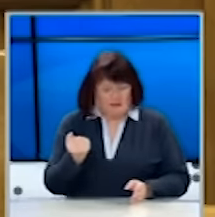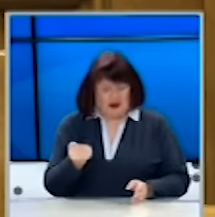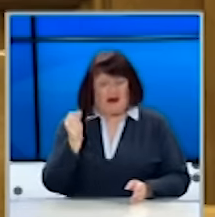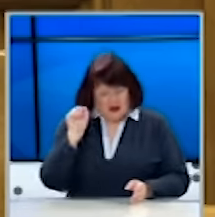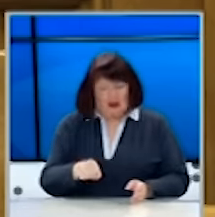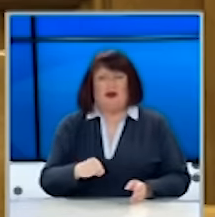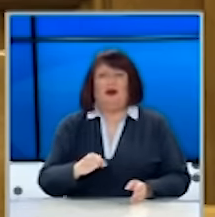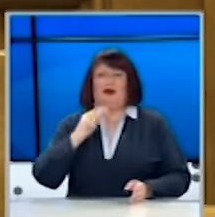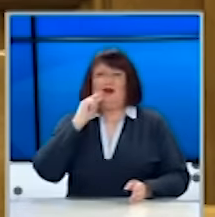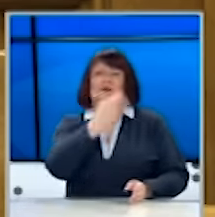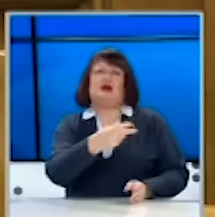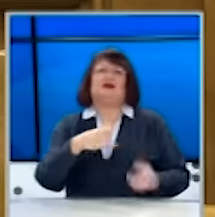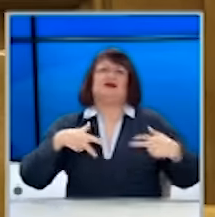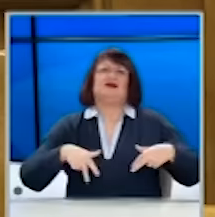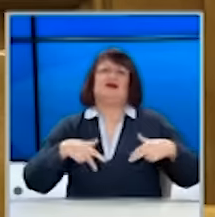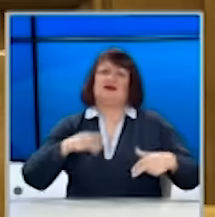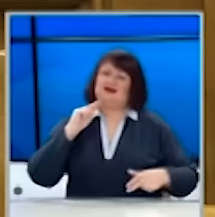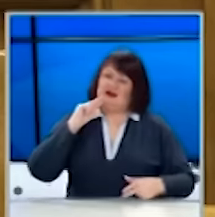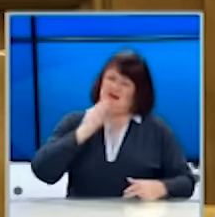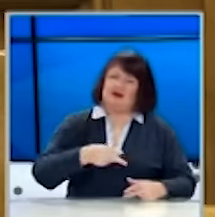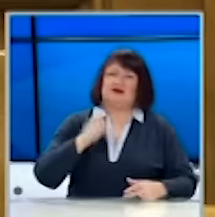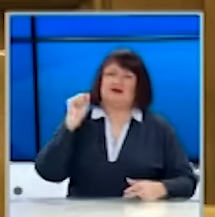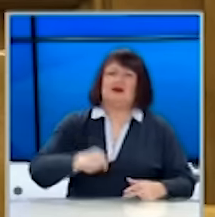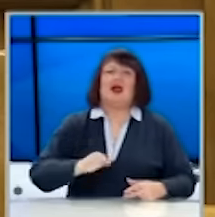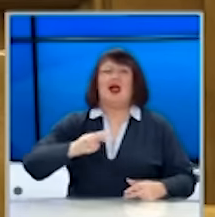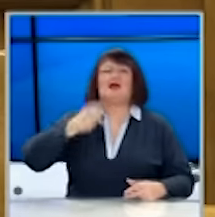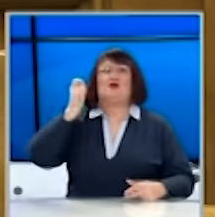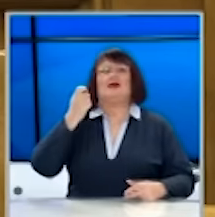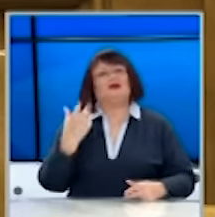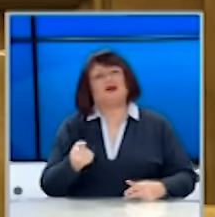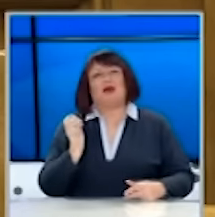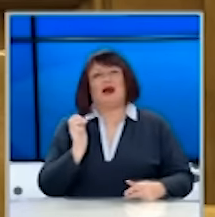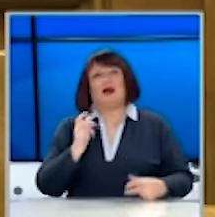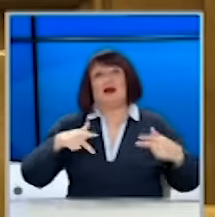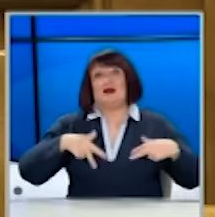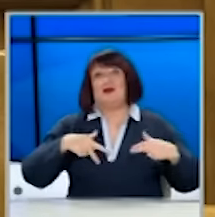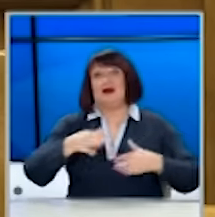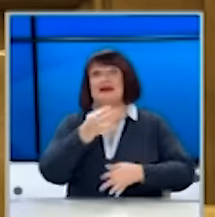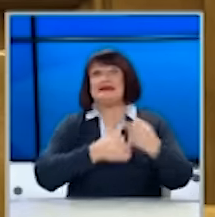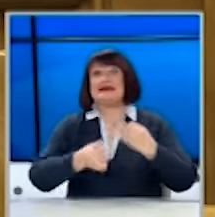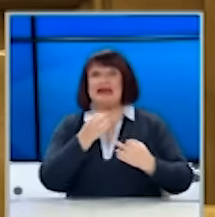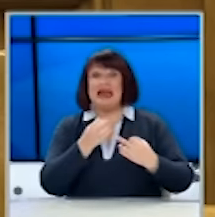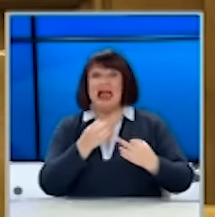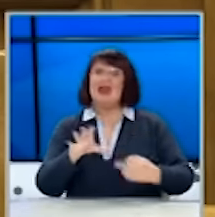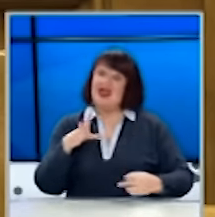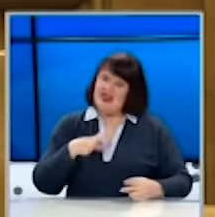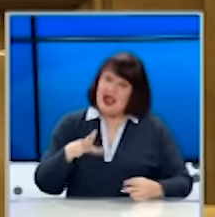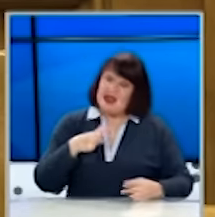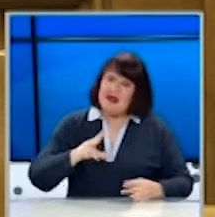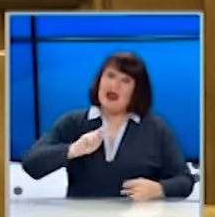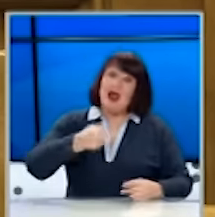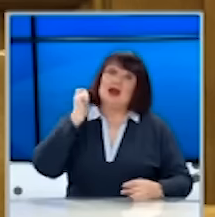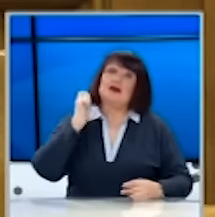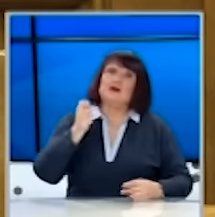Είναι απάντηση και στην κυβέρνηση, η οποία όπως τουλάχιστον ισχυρίζεται θέλει ισχυρή αντιπολίτευση για να